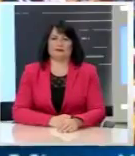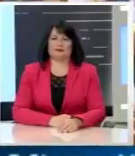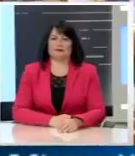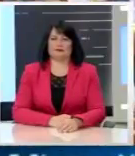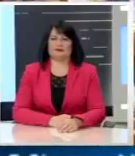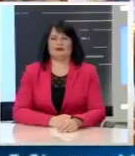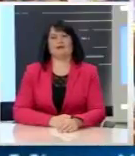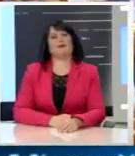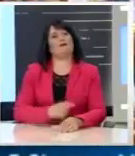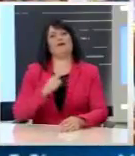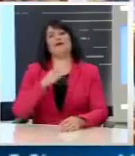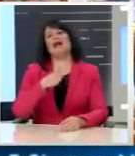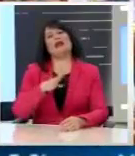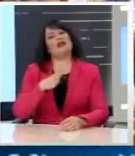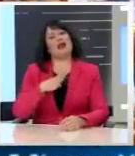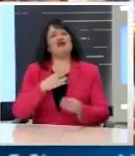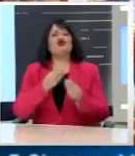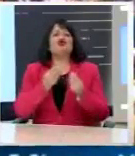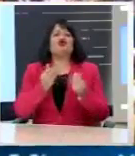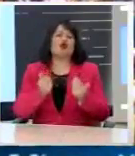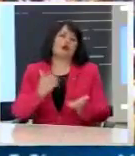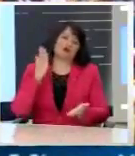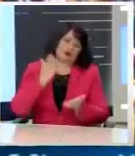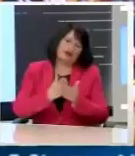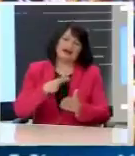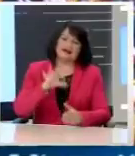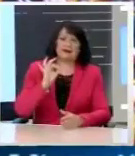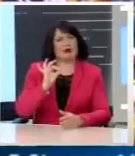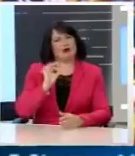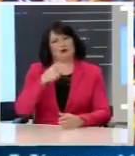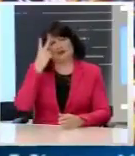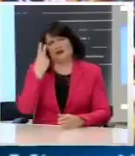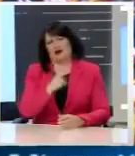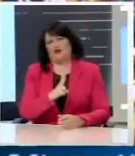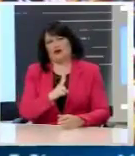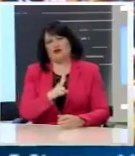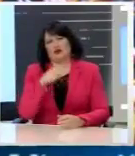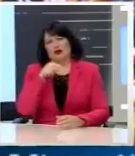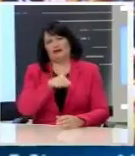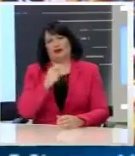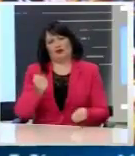Επιλέξτε αν θέλετε αυτή την τακτική. Είναι δικαίωμά σας.